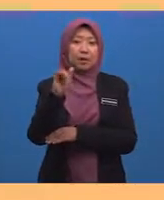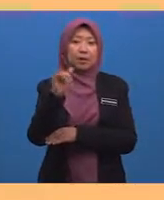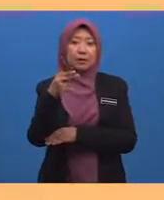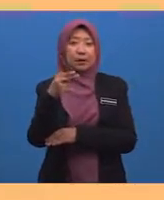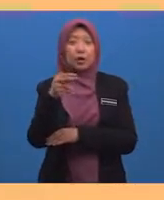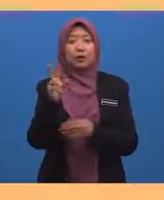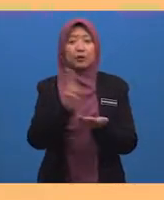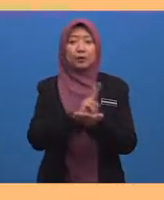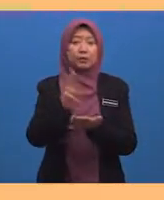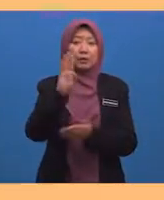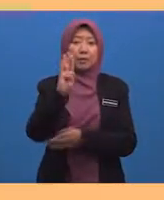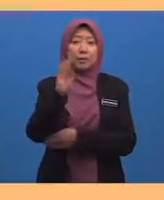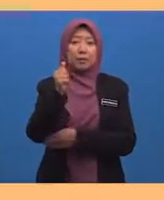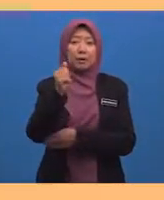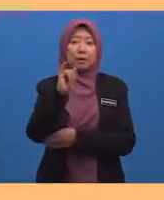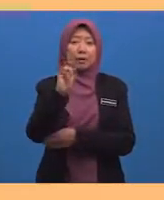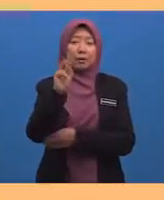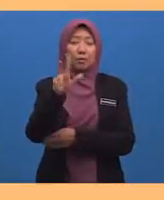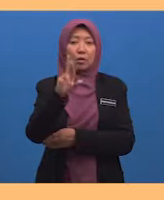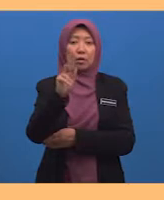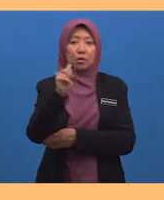universiti Baitul Rahman.